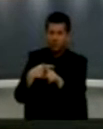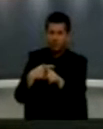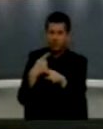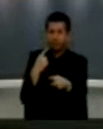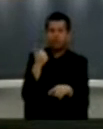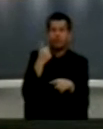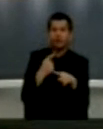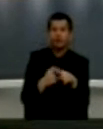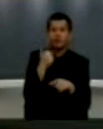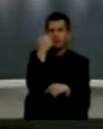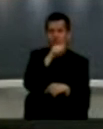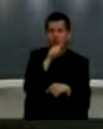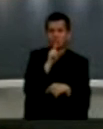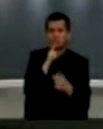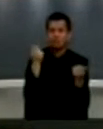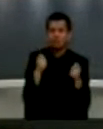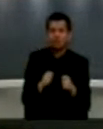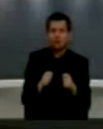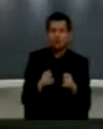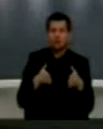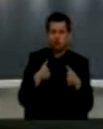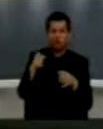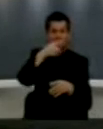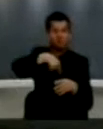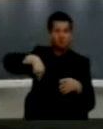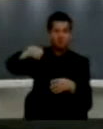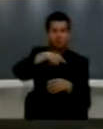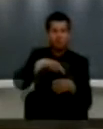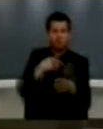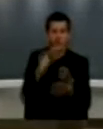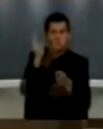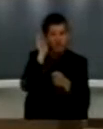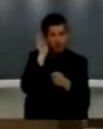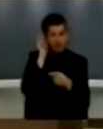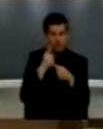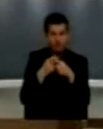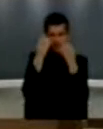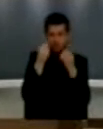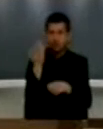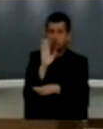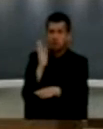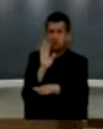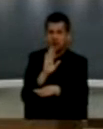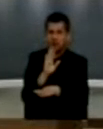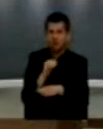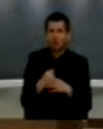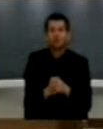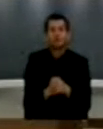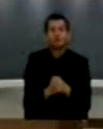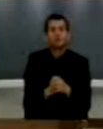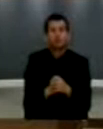pse janë duke u bllokuar punimet në unazën e rrugës së rrugës në fjalë? E nderuar deputete, të nderuar